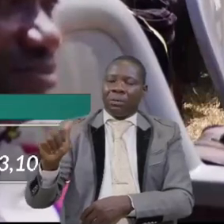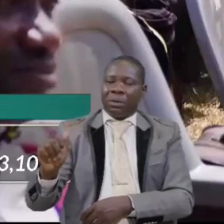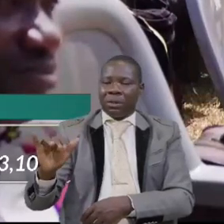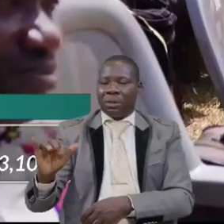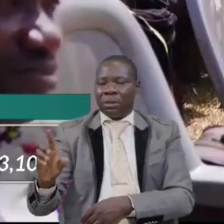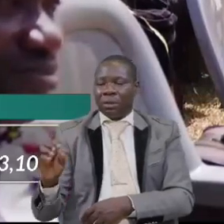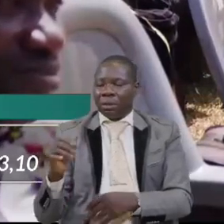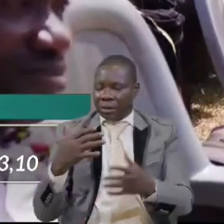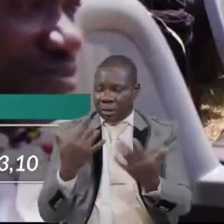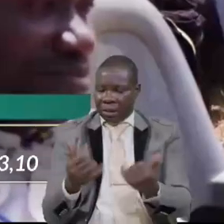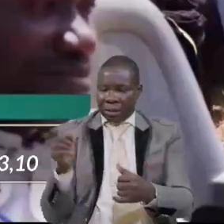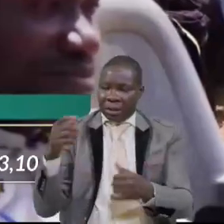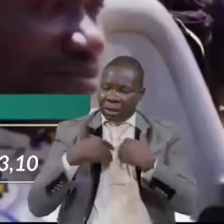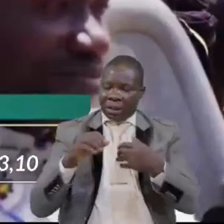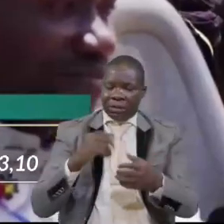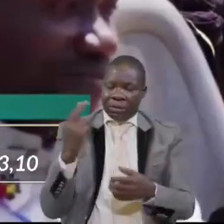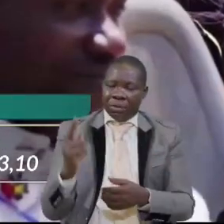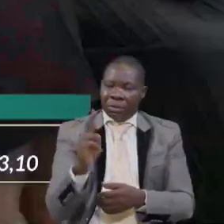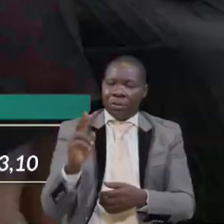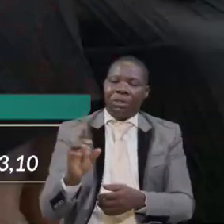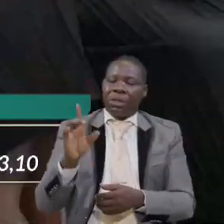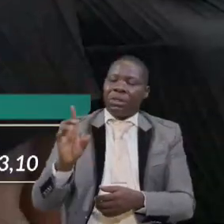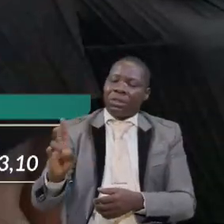en Babylone. Ajouté maintenant,